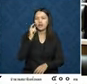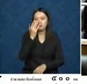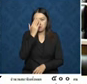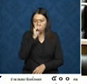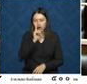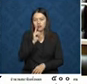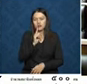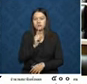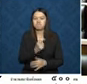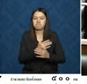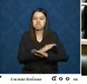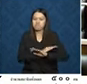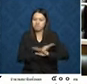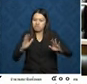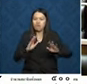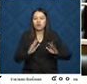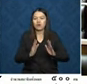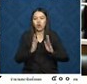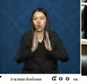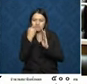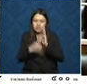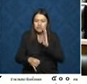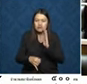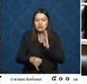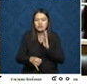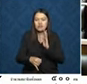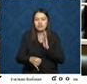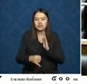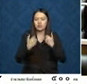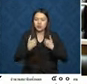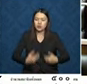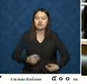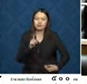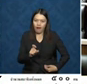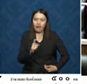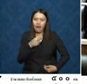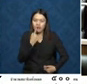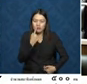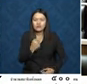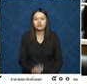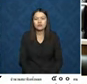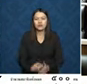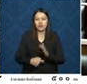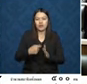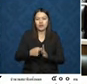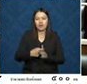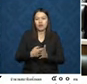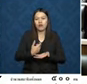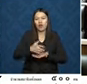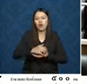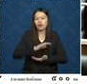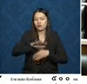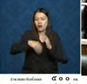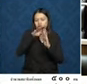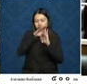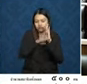ไม่ให้มีการนิรโทษกรรมต่อความผิดที่เกิดแก่ชีวิตโดยเด็ดขาดด้วยเหตุผลที่กล่าวไปข้างต้นดิ